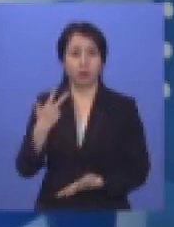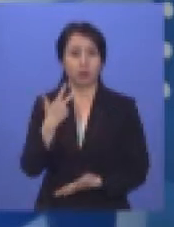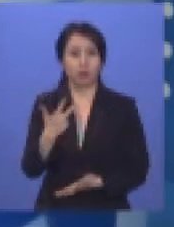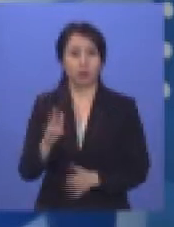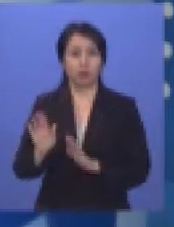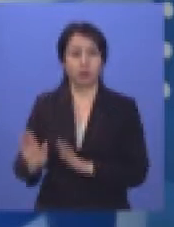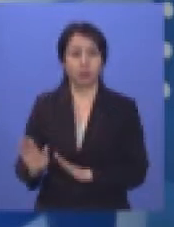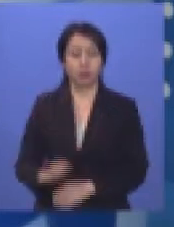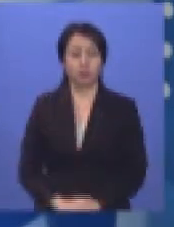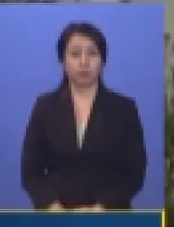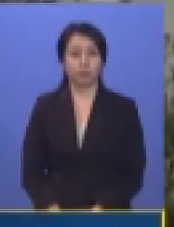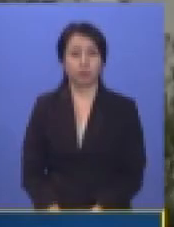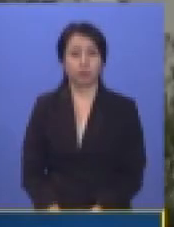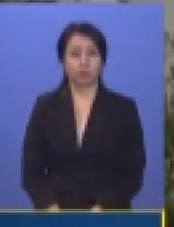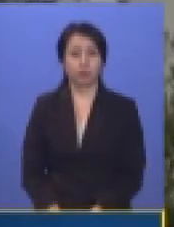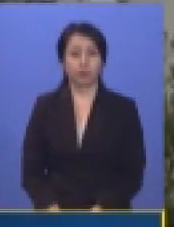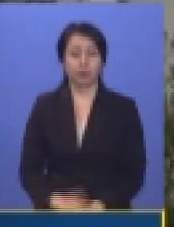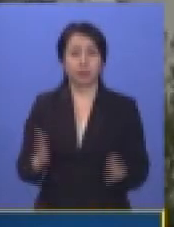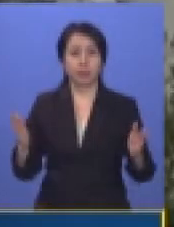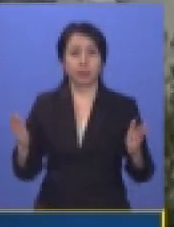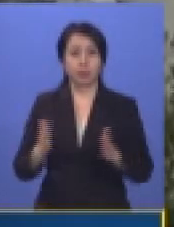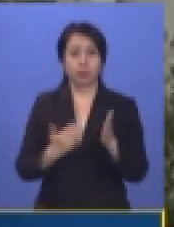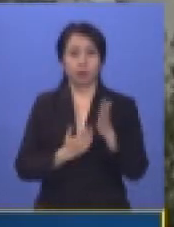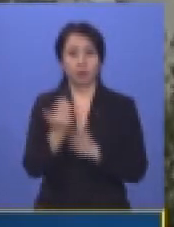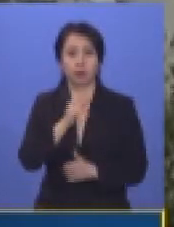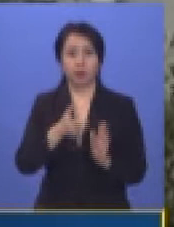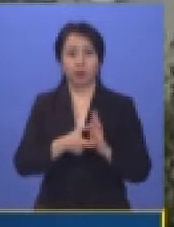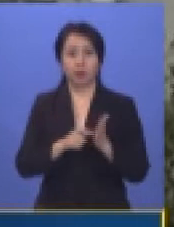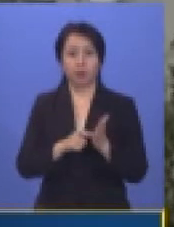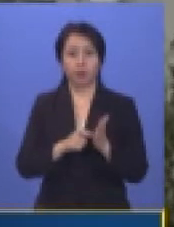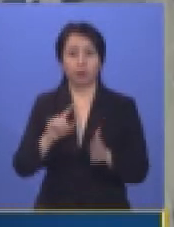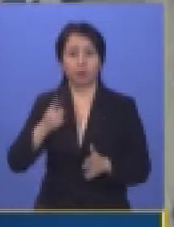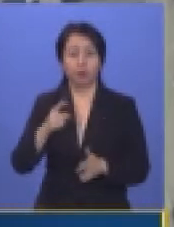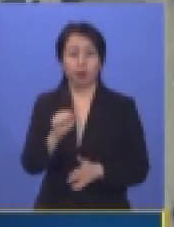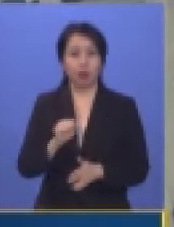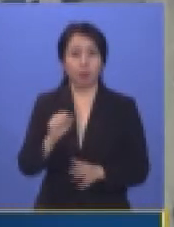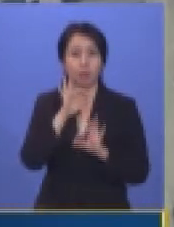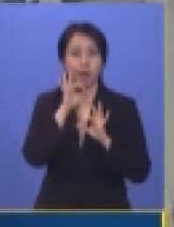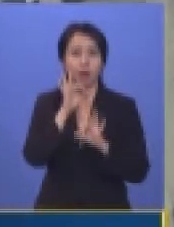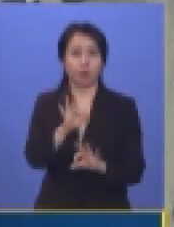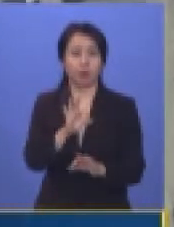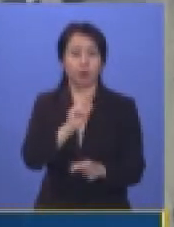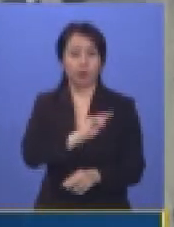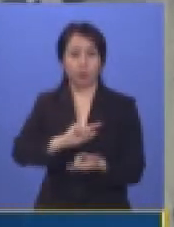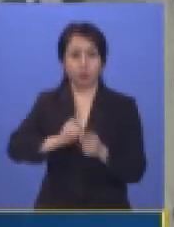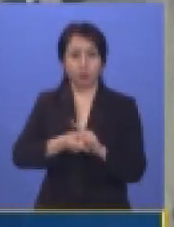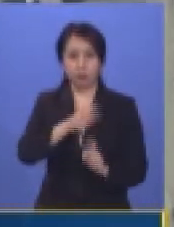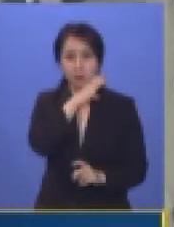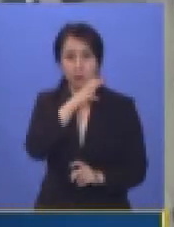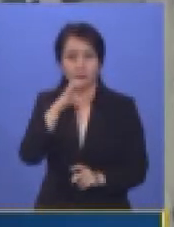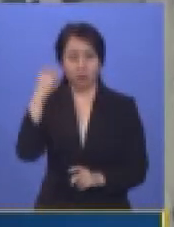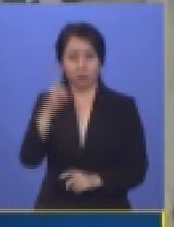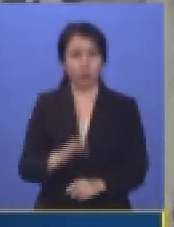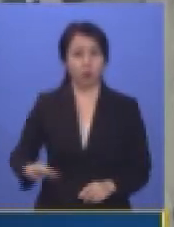три заместителя. Сокращения в высших кабинетах акимата. 1 августа объявили о кадровых изменениях в